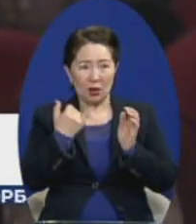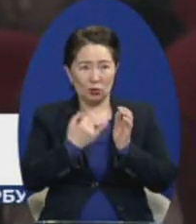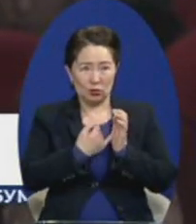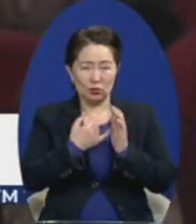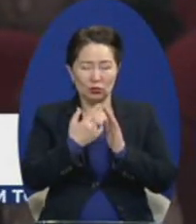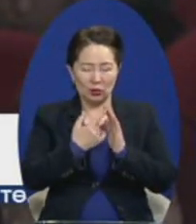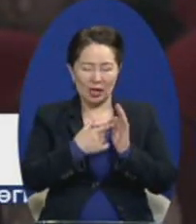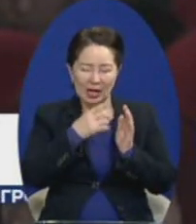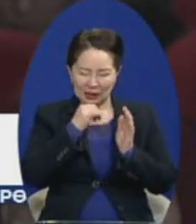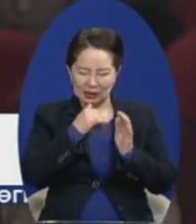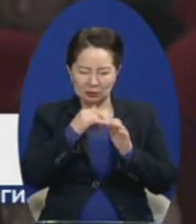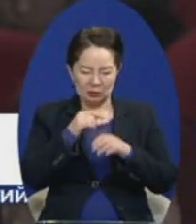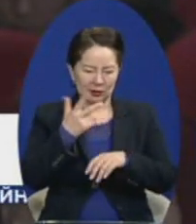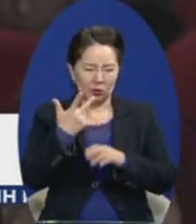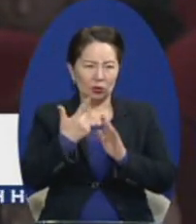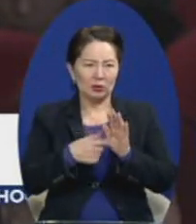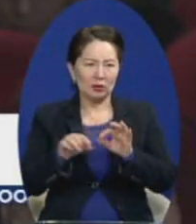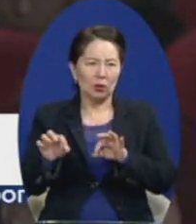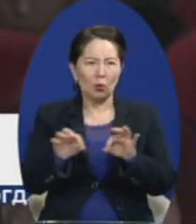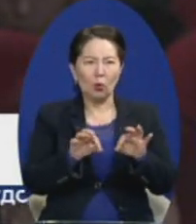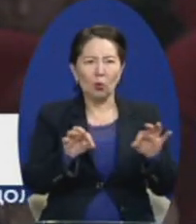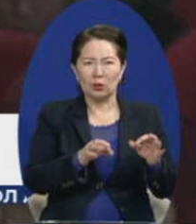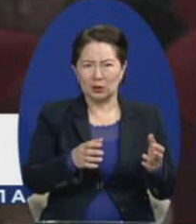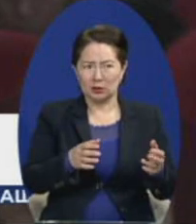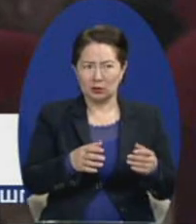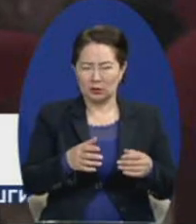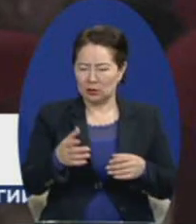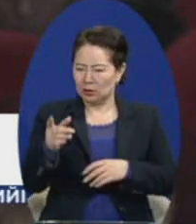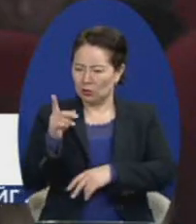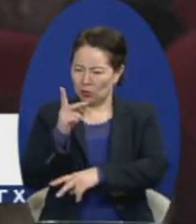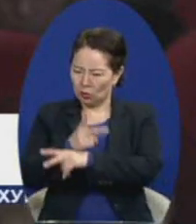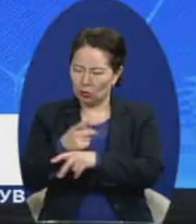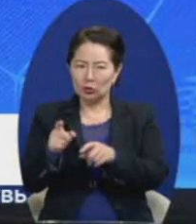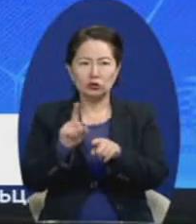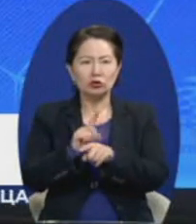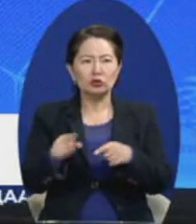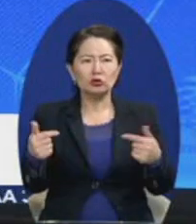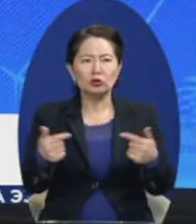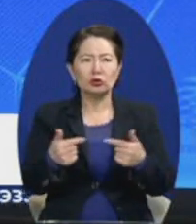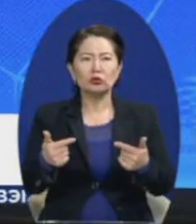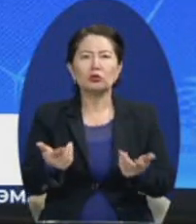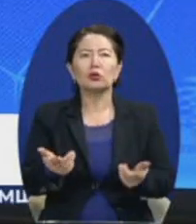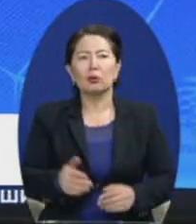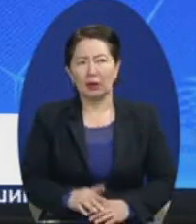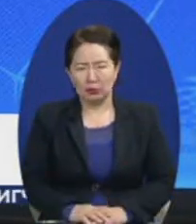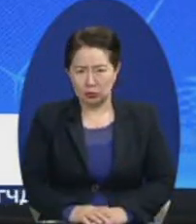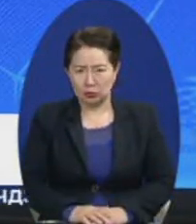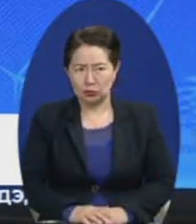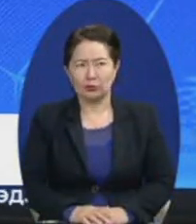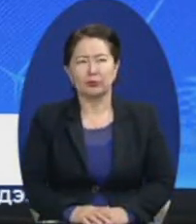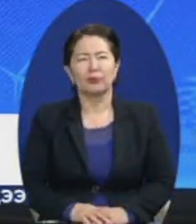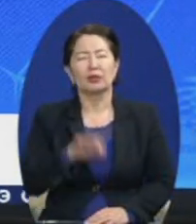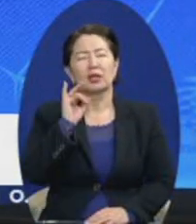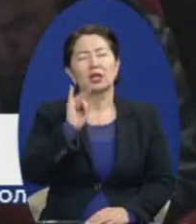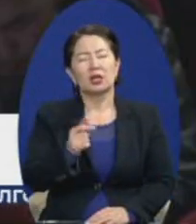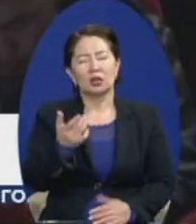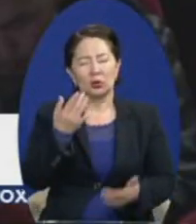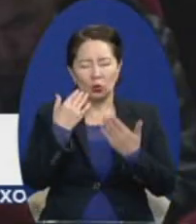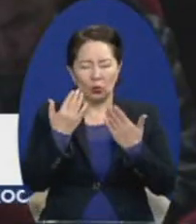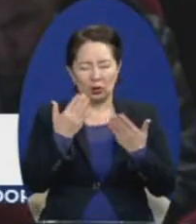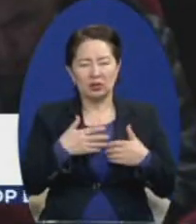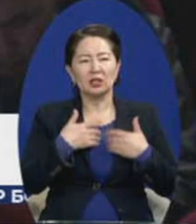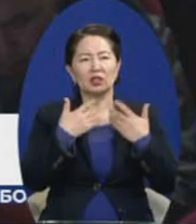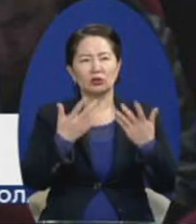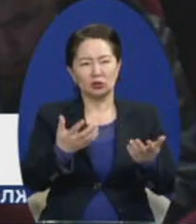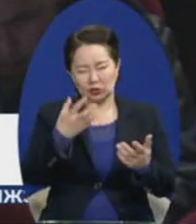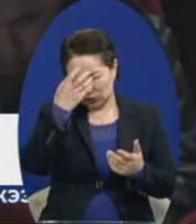ухраагаад яваад байна. Энэ бол одоо хууль ерөнхий хуультайгаар өрчлөлтөөд байгаа юм биш үү? Мөн улсын хурлаас өргөн мэдүүлсэн төрийн албан